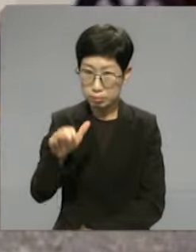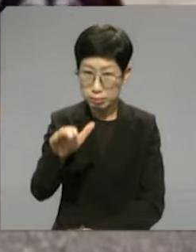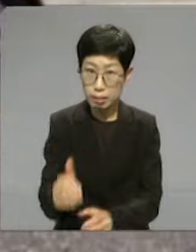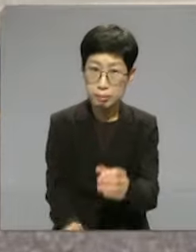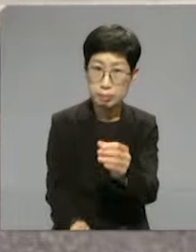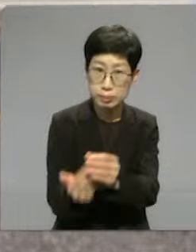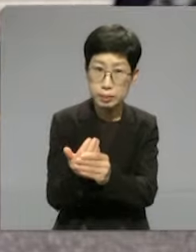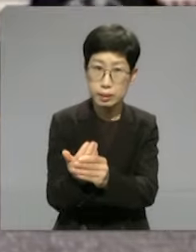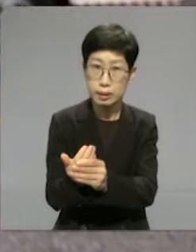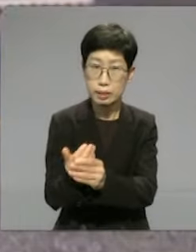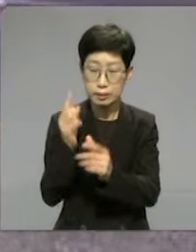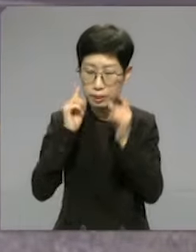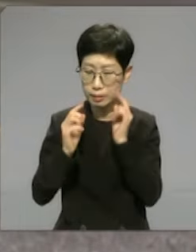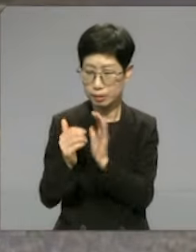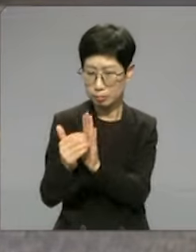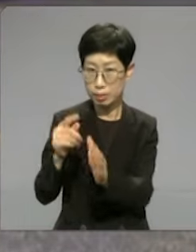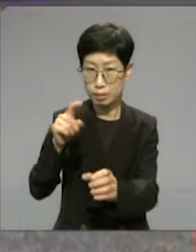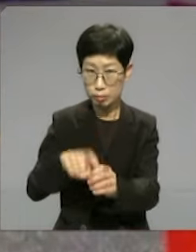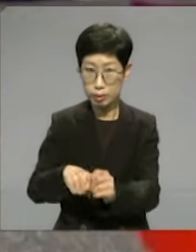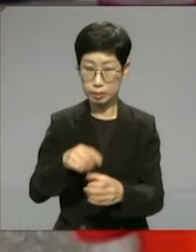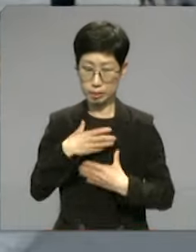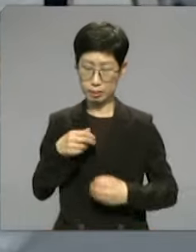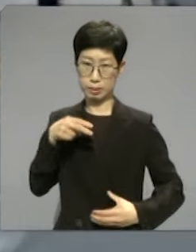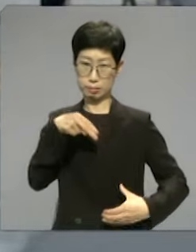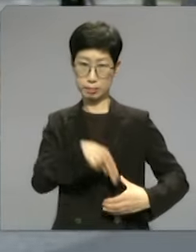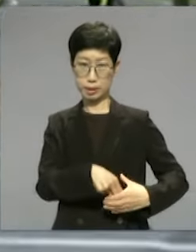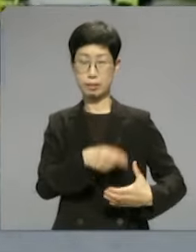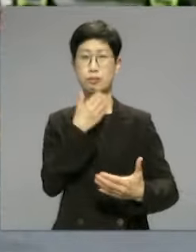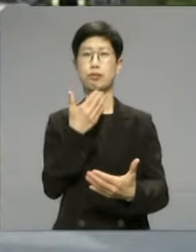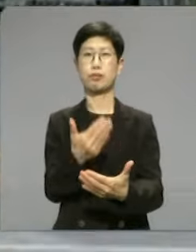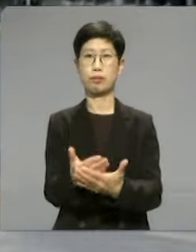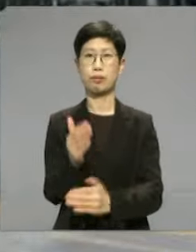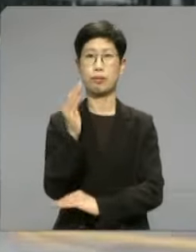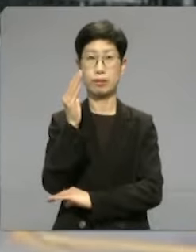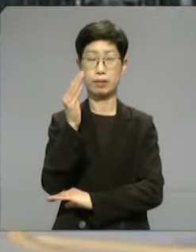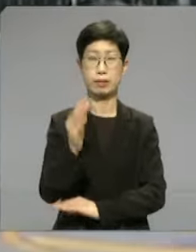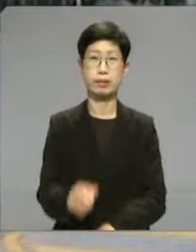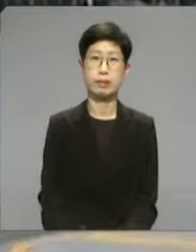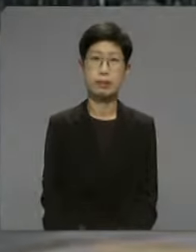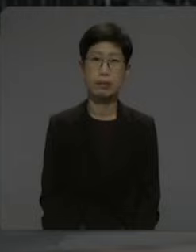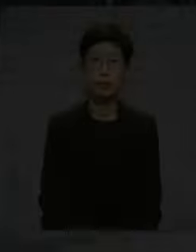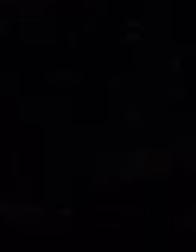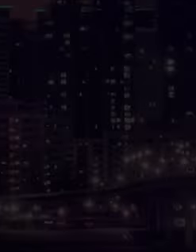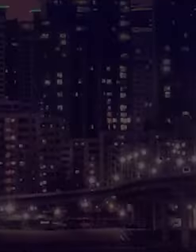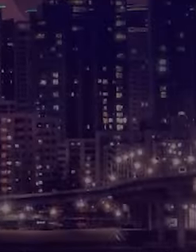안전벨트 착용의 중요성이 강조되고 있습니다. 월드뉴스 원혜입니다.